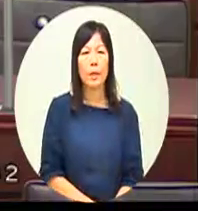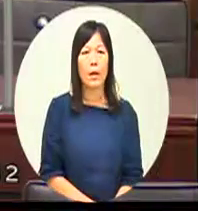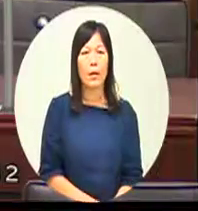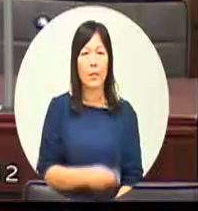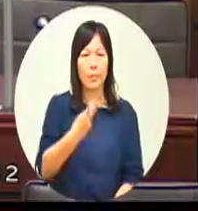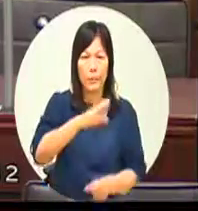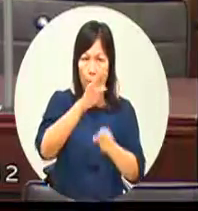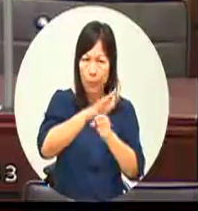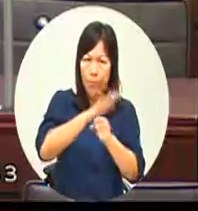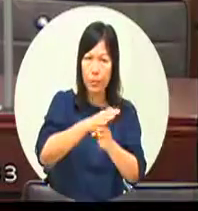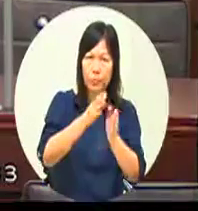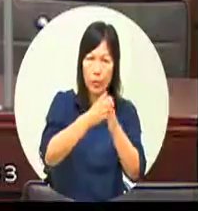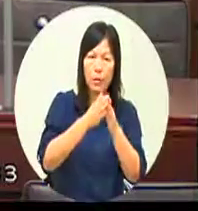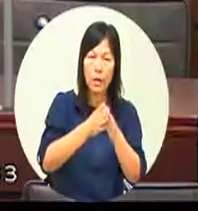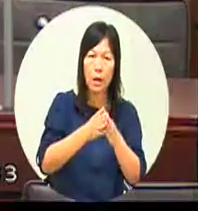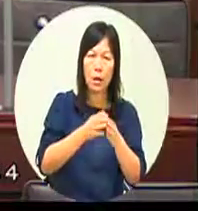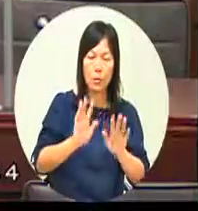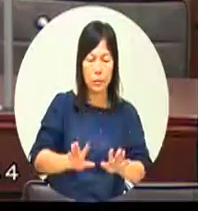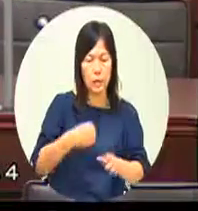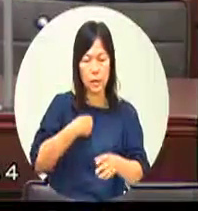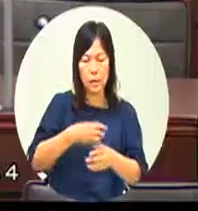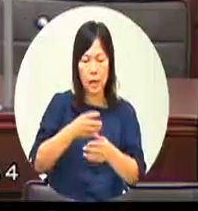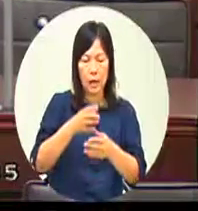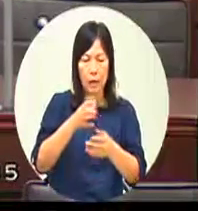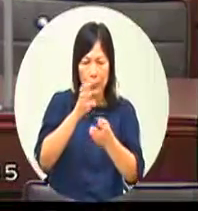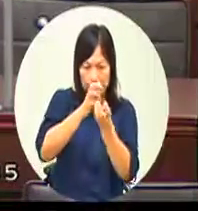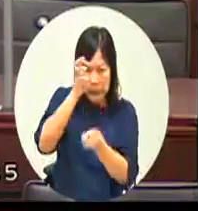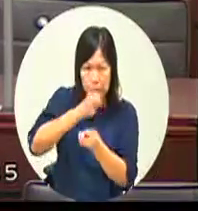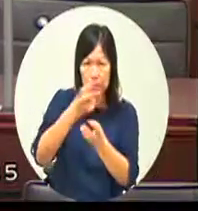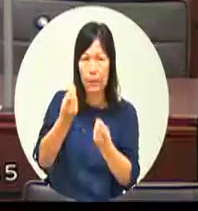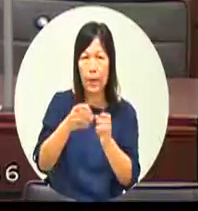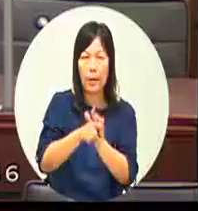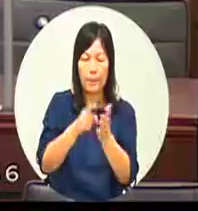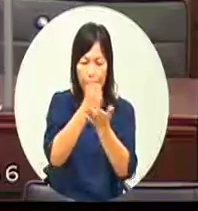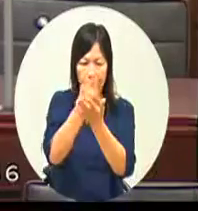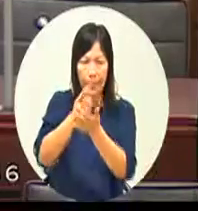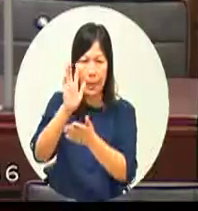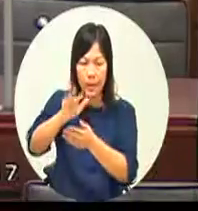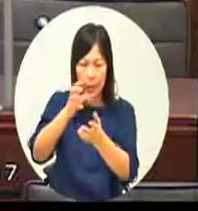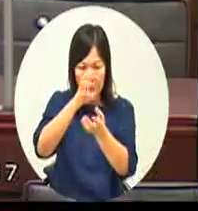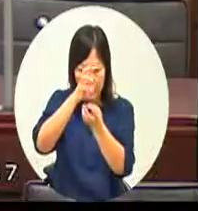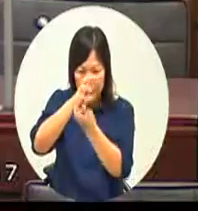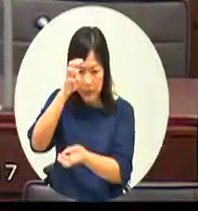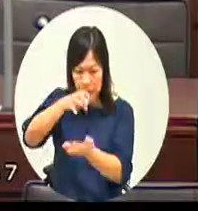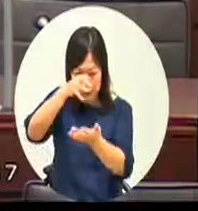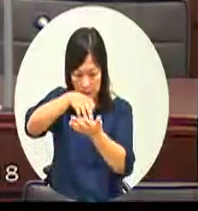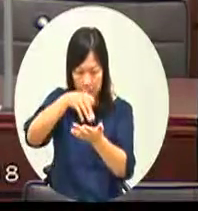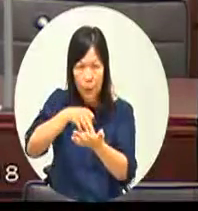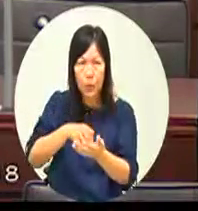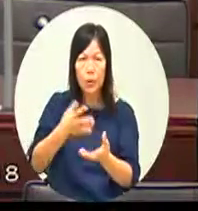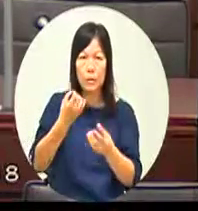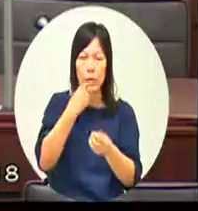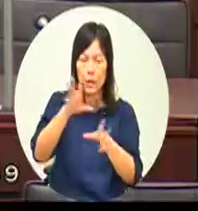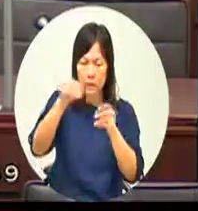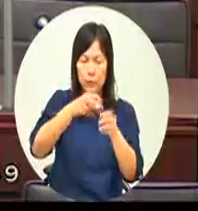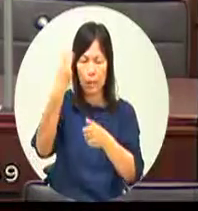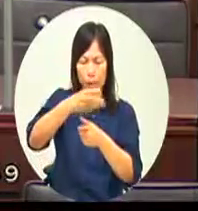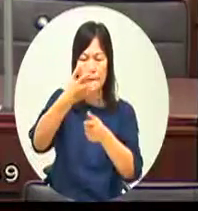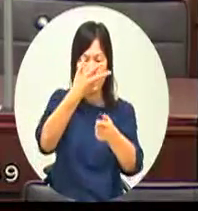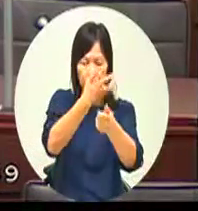充到，因为我手边目前没有这个详细每一个我刚讲每一个项目的这个资料，再补充过